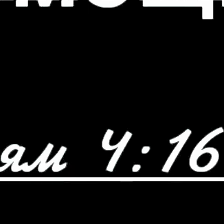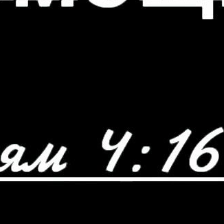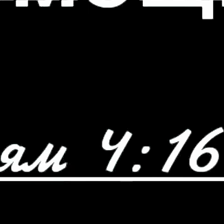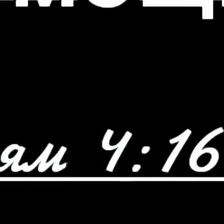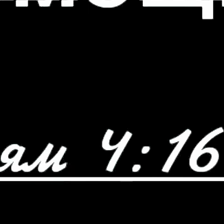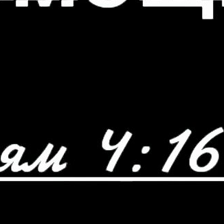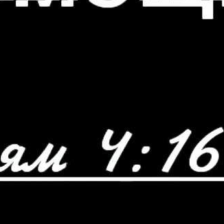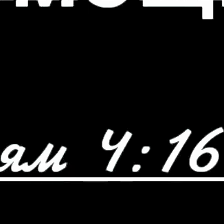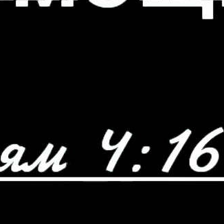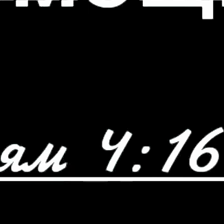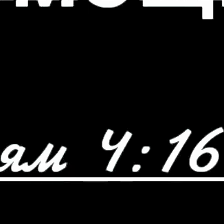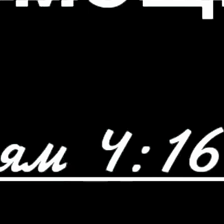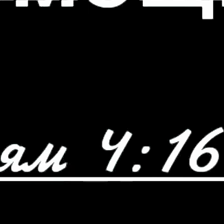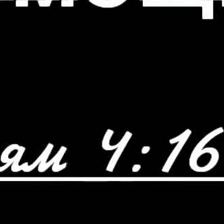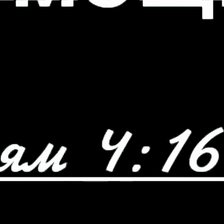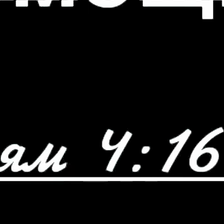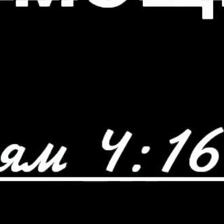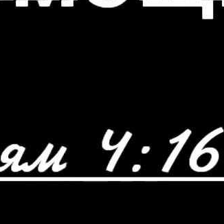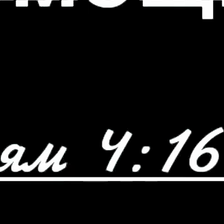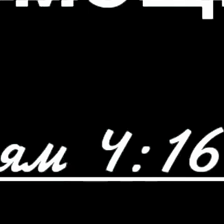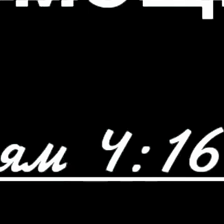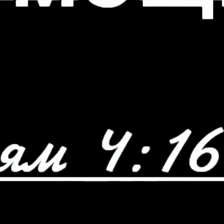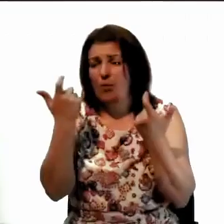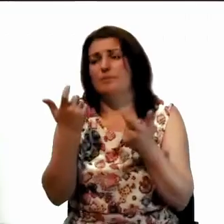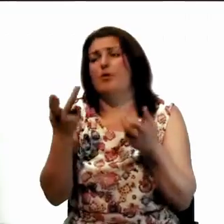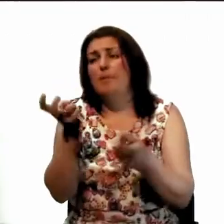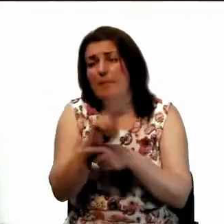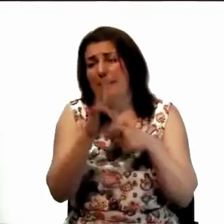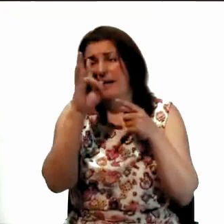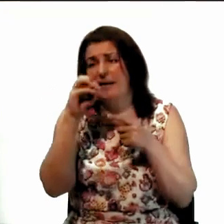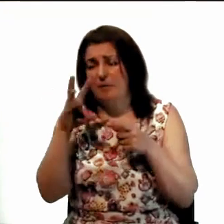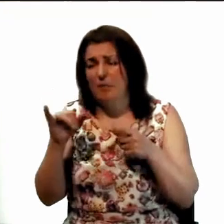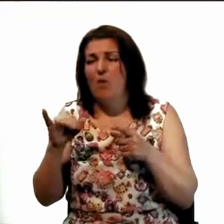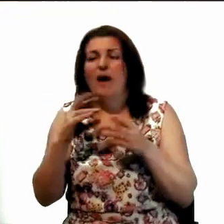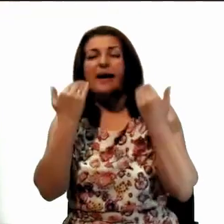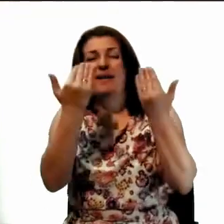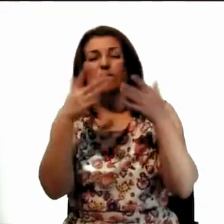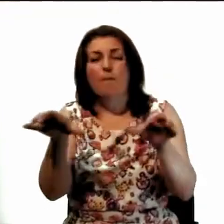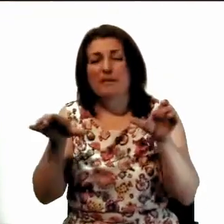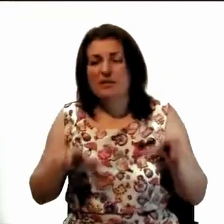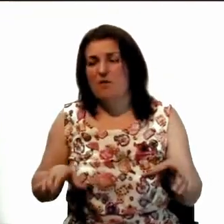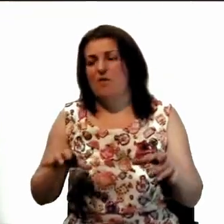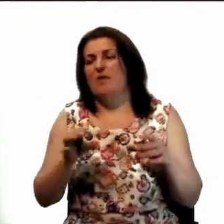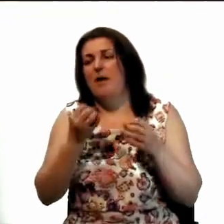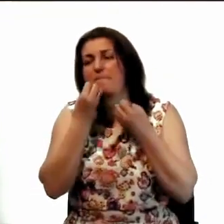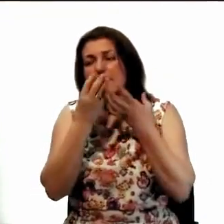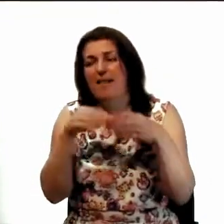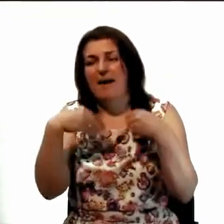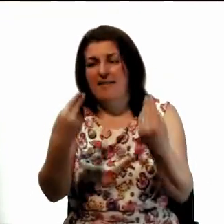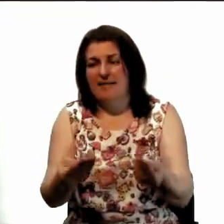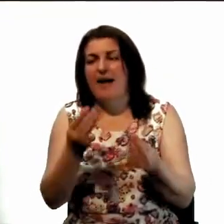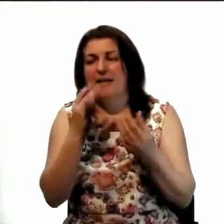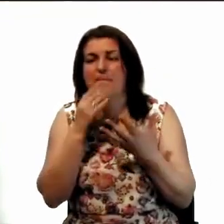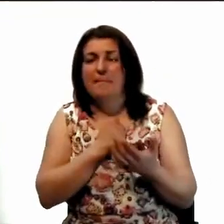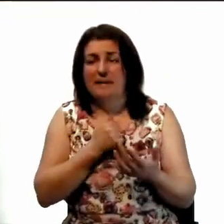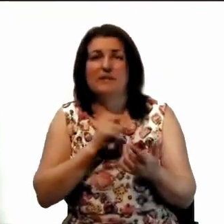Да приступаем, то есть приходи к Господу, приходи к Нему, к Его престолу благодати и милости,